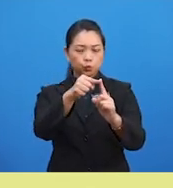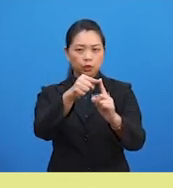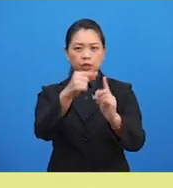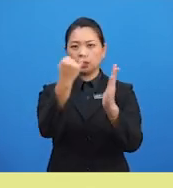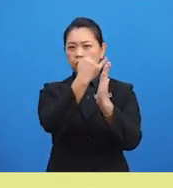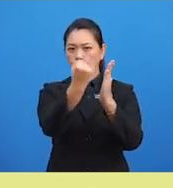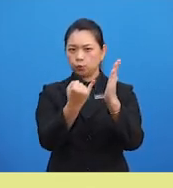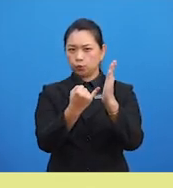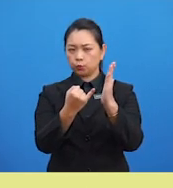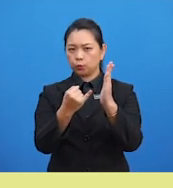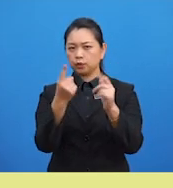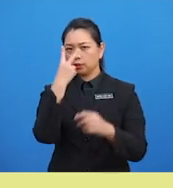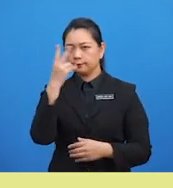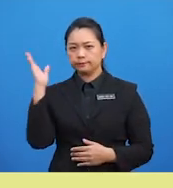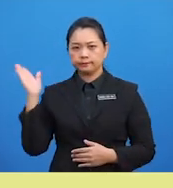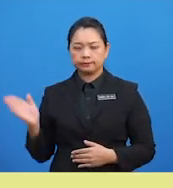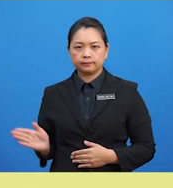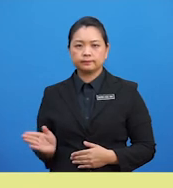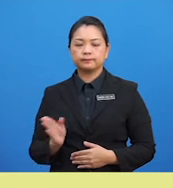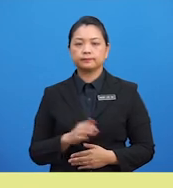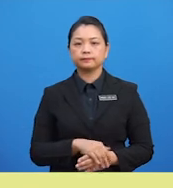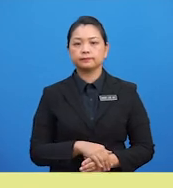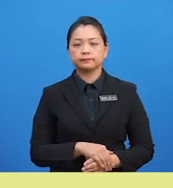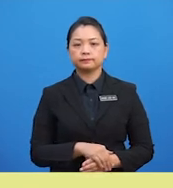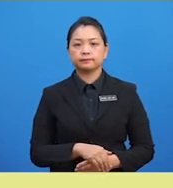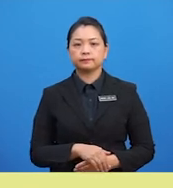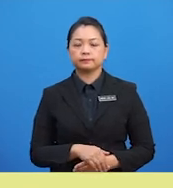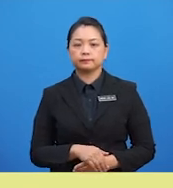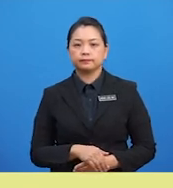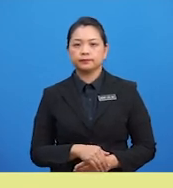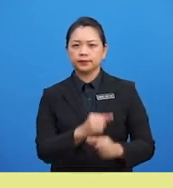pertama iaitu line.